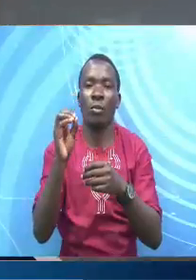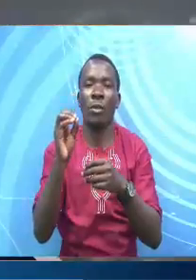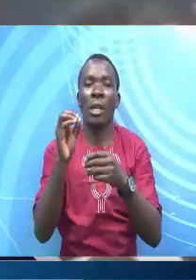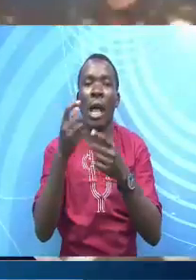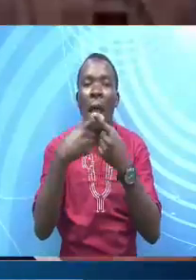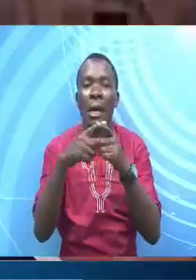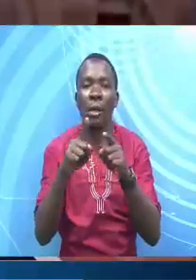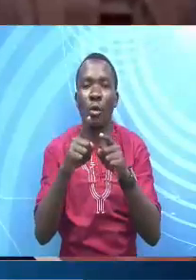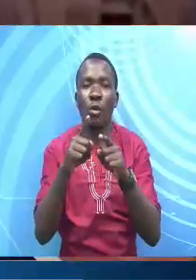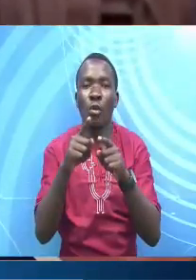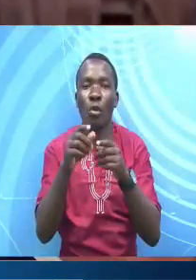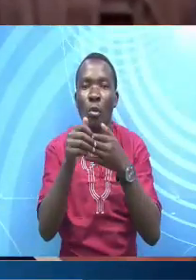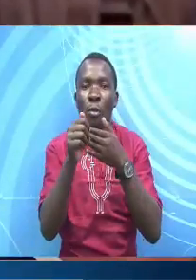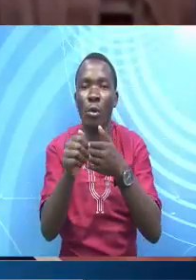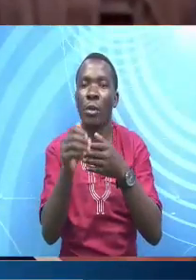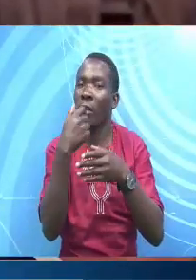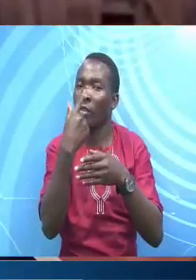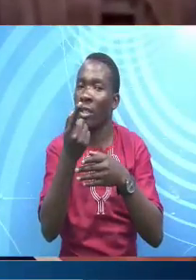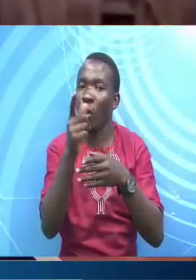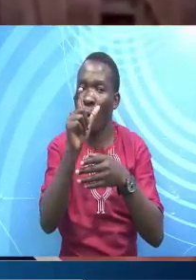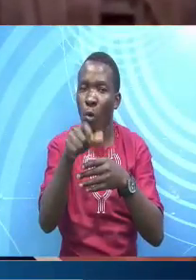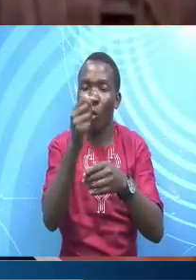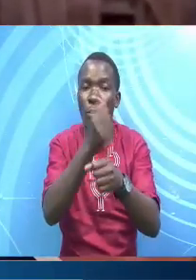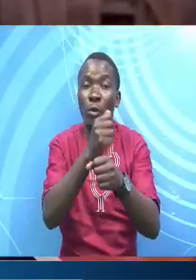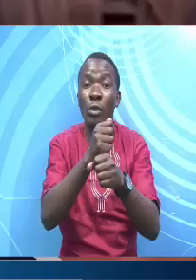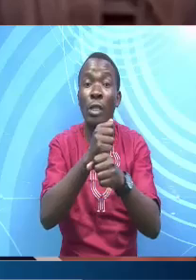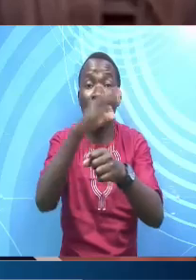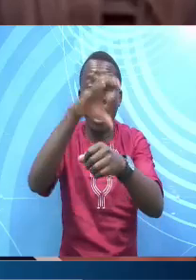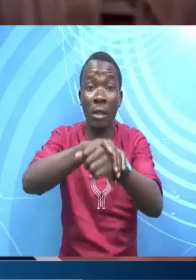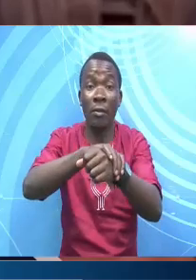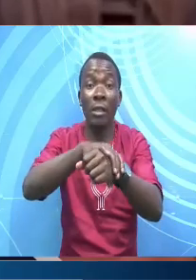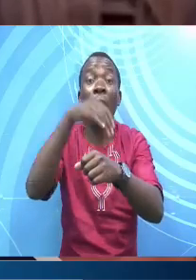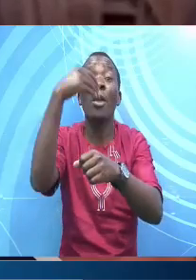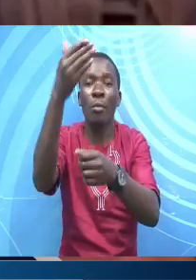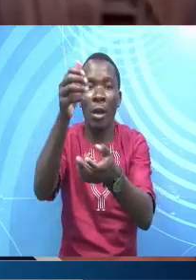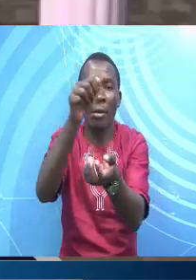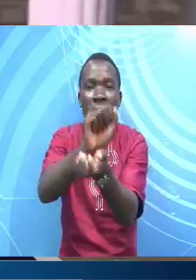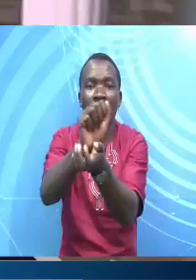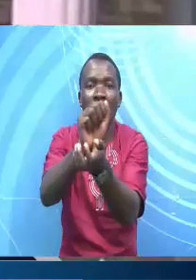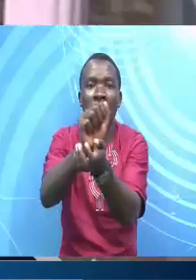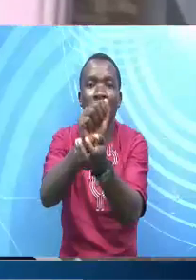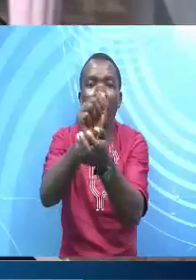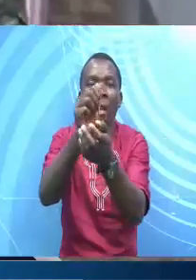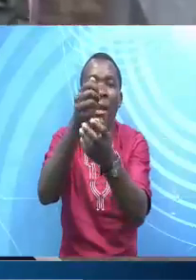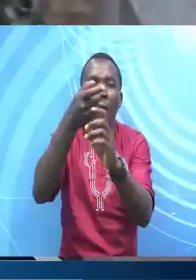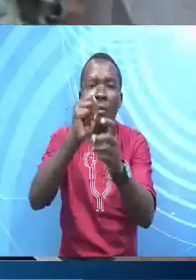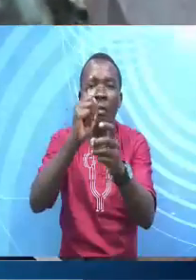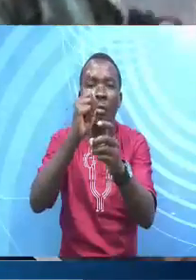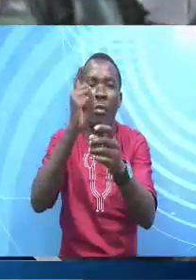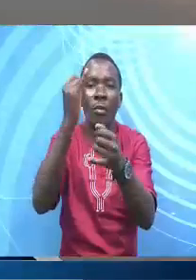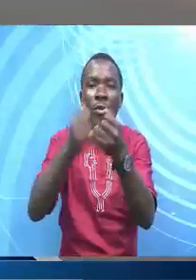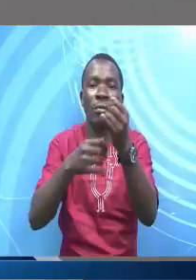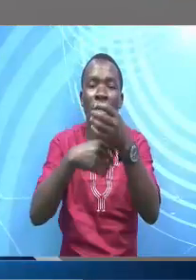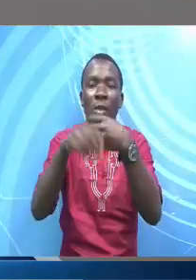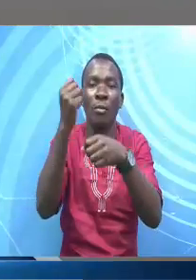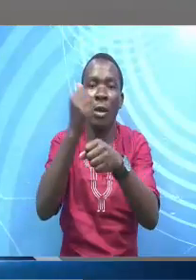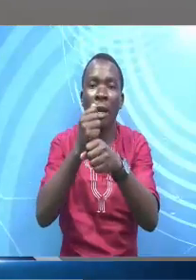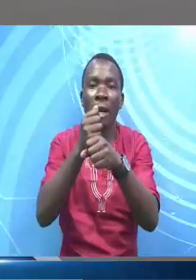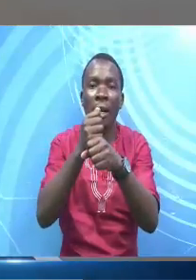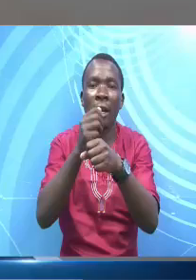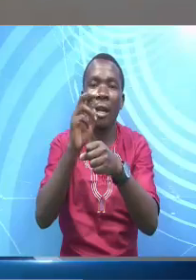bufatanye na leta ya Centrafrique ababikoze bazafatwa bakabiryozwa. Guhera mu mpera z'umwaka ushize ubwo imitwe yitwaje intwaro yuburaga imitero MINUSCA